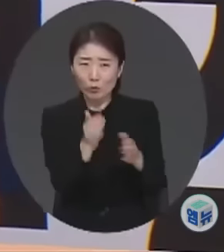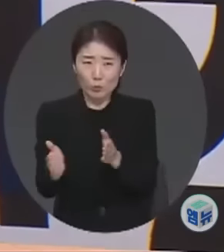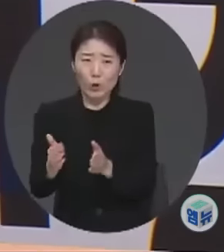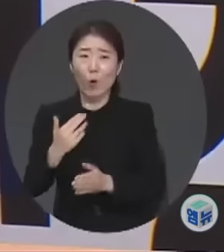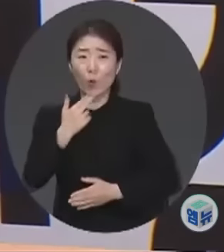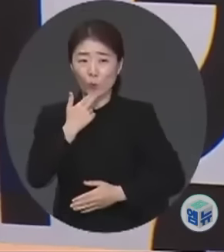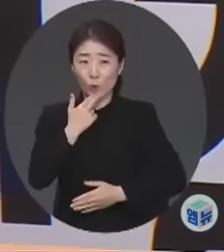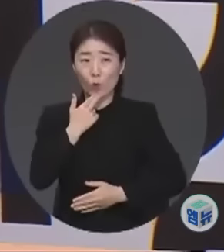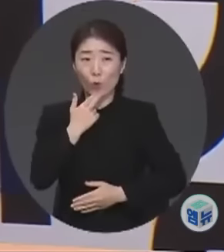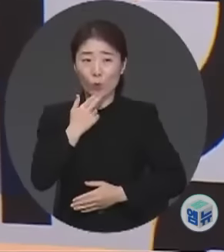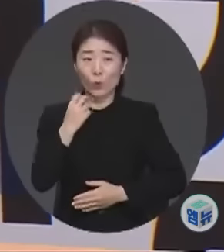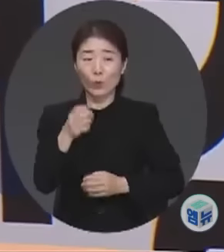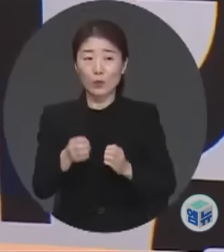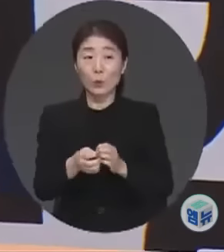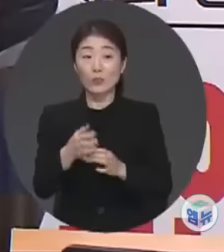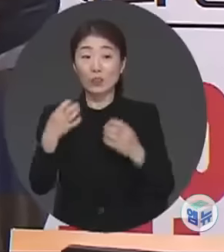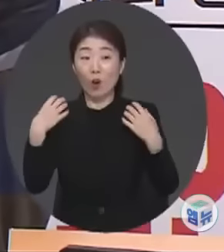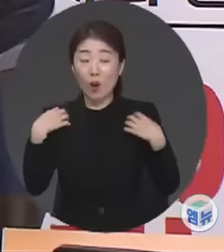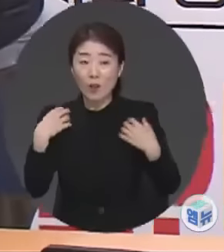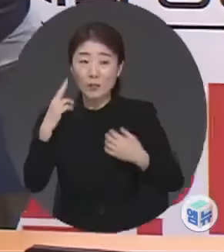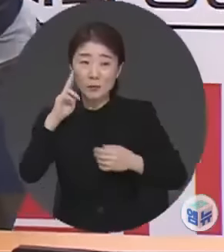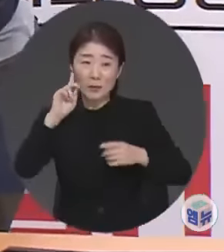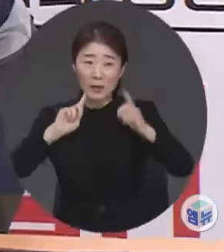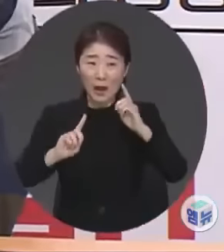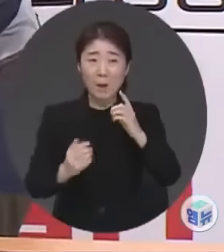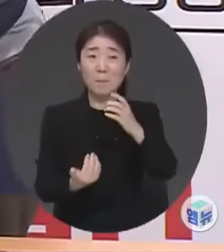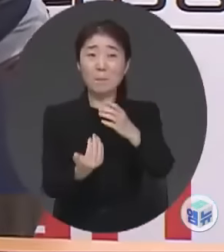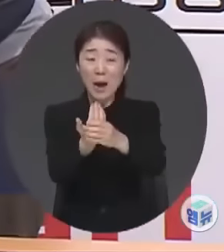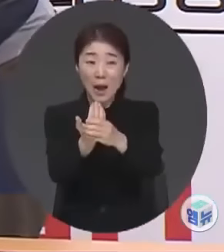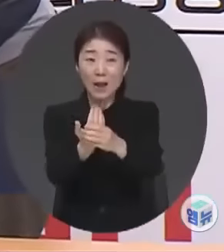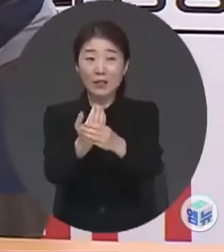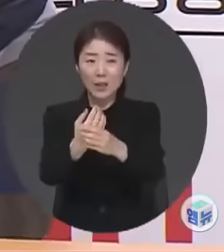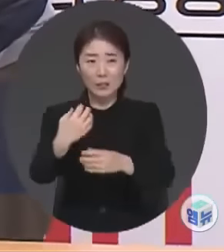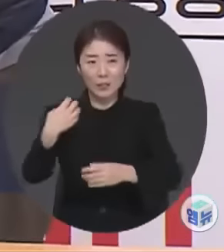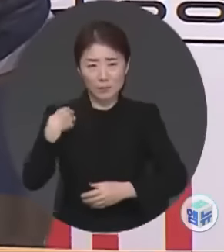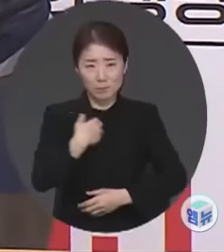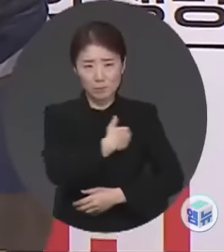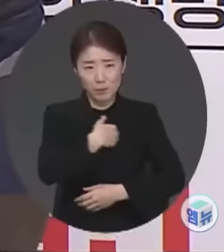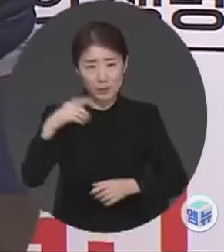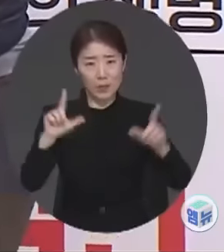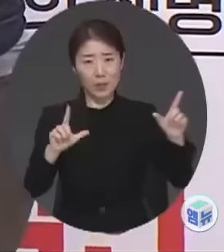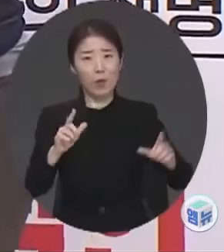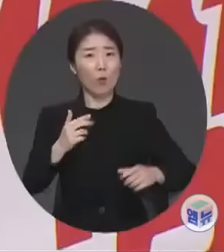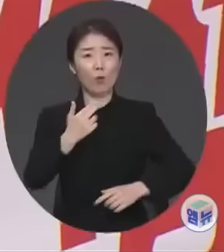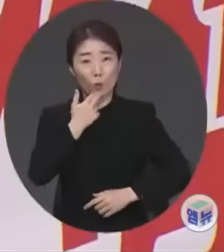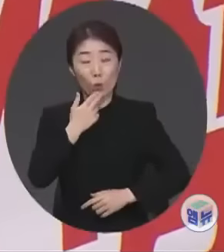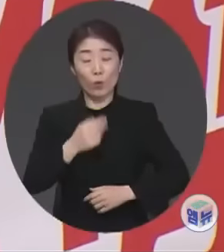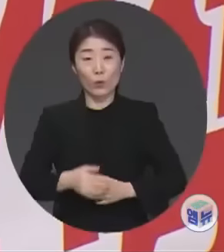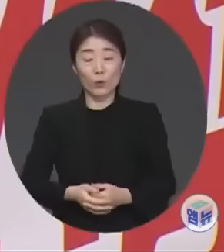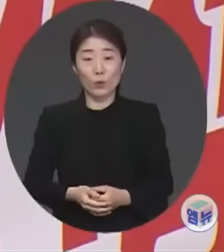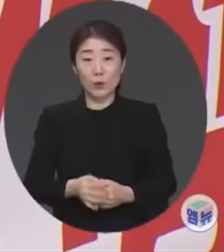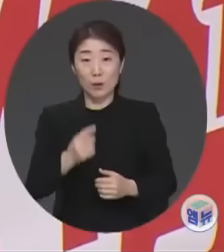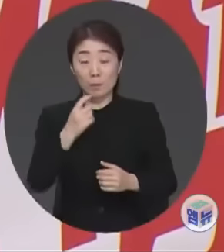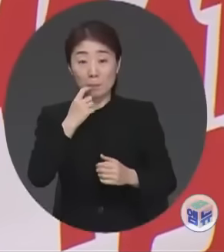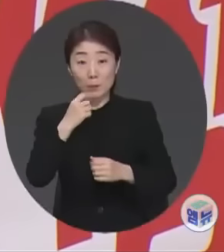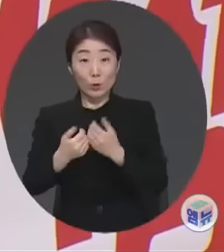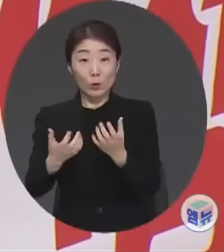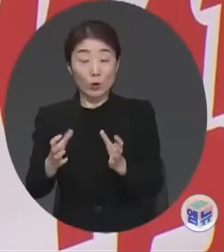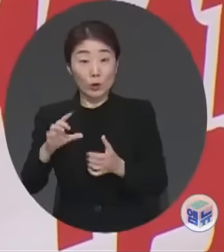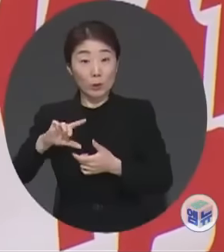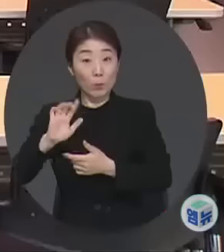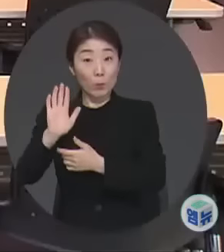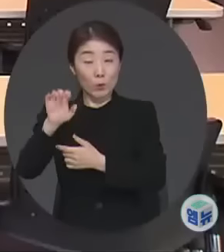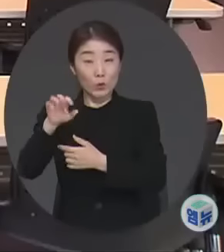창원시청은 중대재해 발생에 대한 책임 있는 자세를 보이지도 않았다. 민주노총 경남본부는